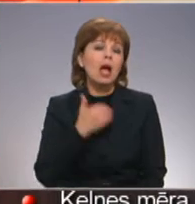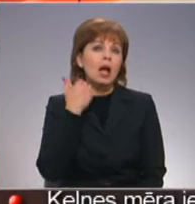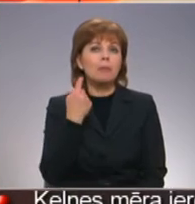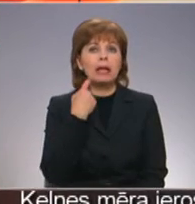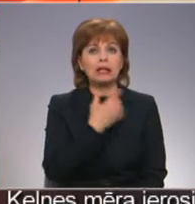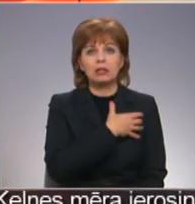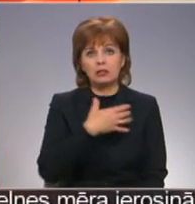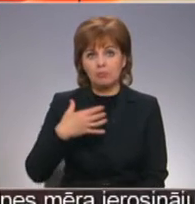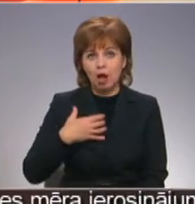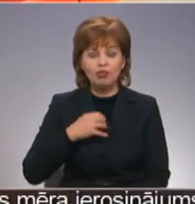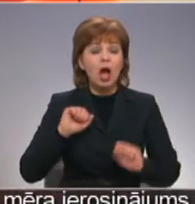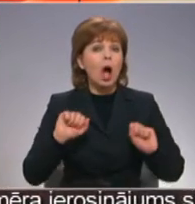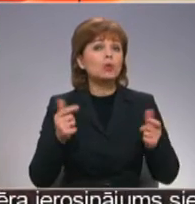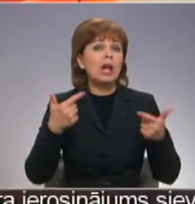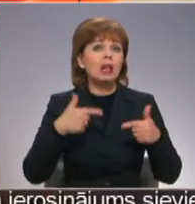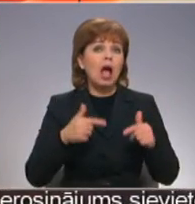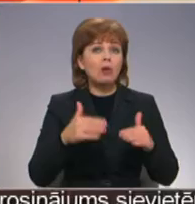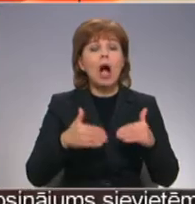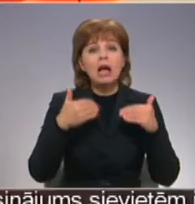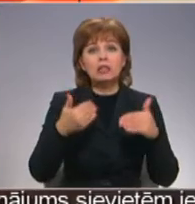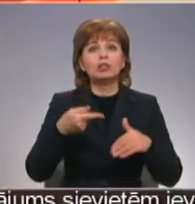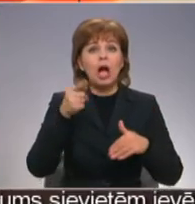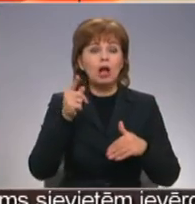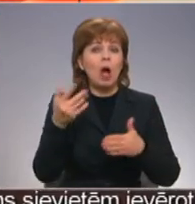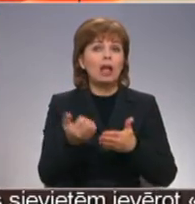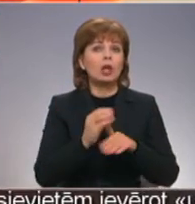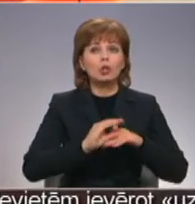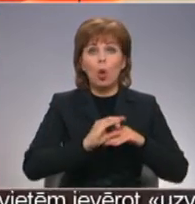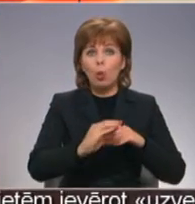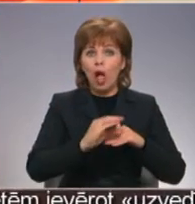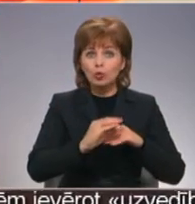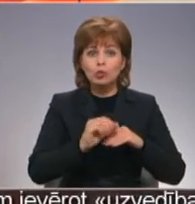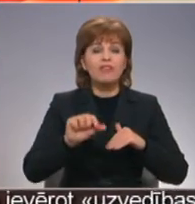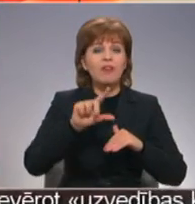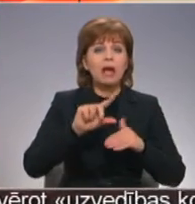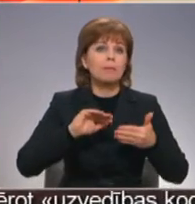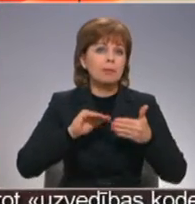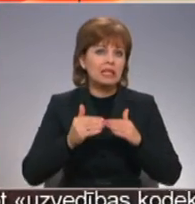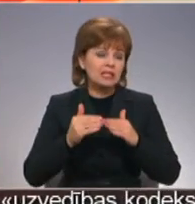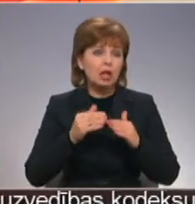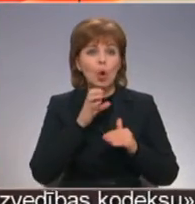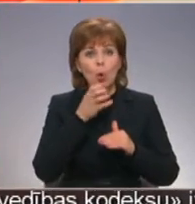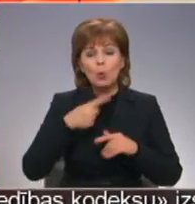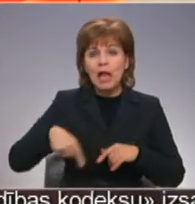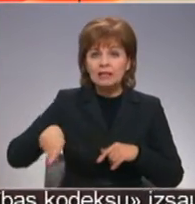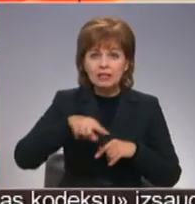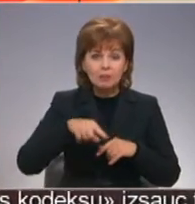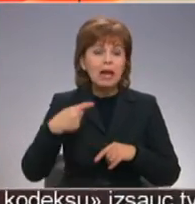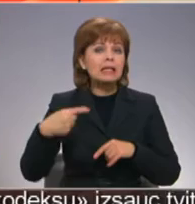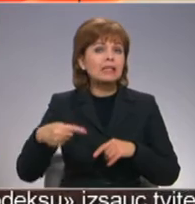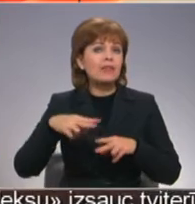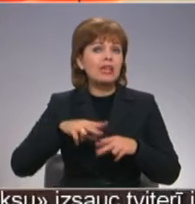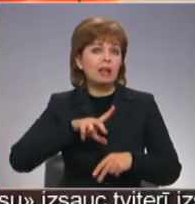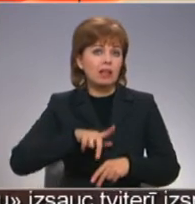Kamēr Rīgas pašvaldība augstajā laikā ir atcēlusi aizliegumu atrasties uz ledus vairākās pilsētas ūdens tilpēs, citviet Latvijā,